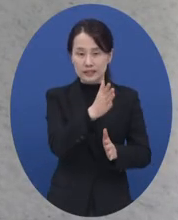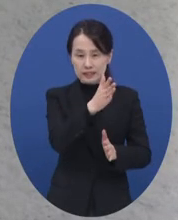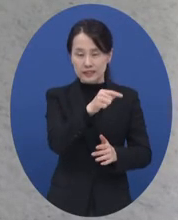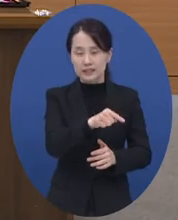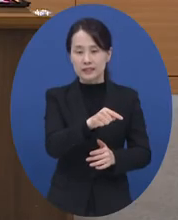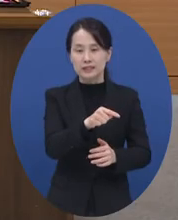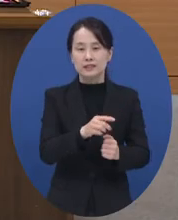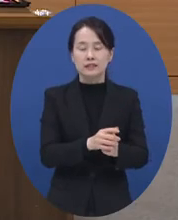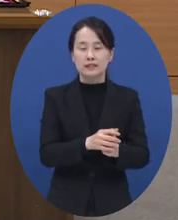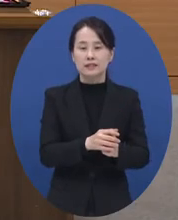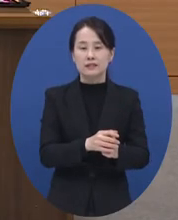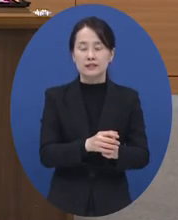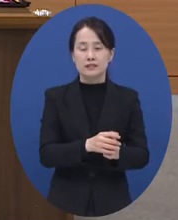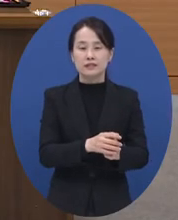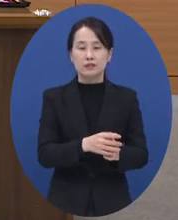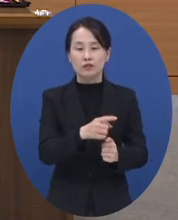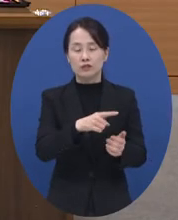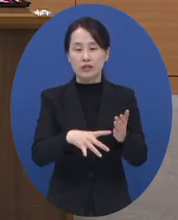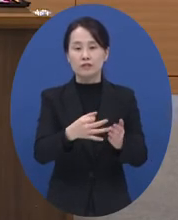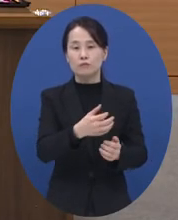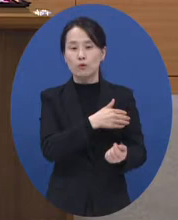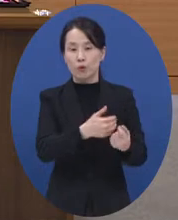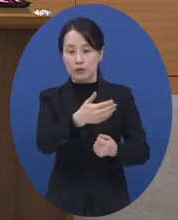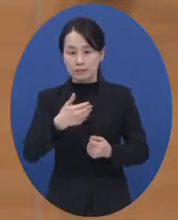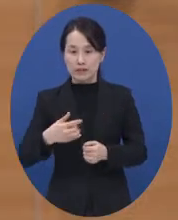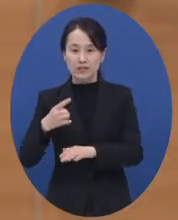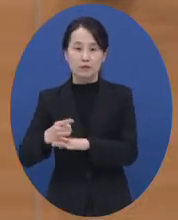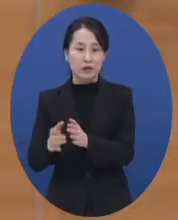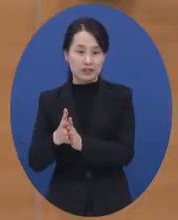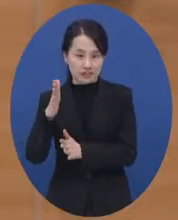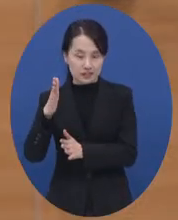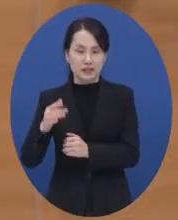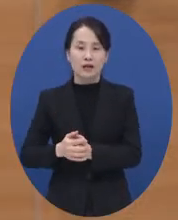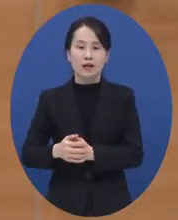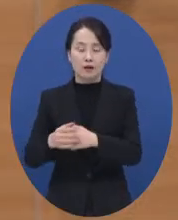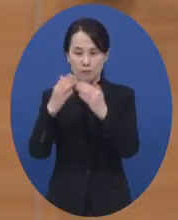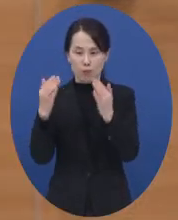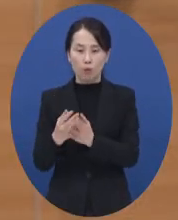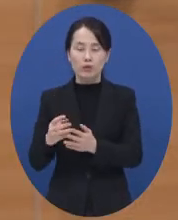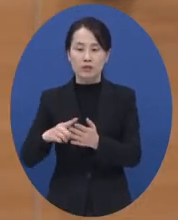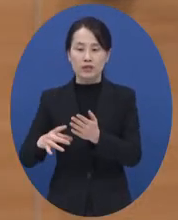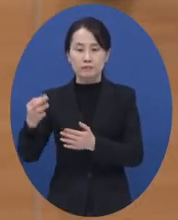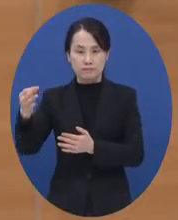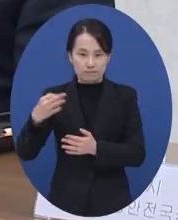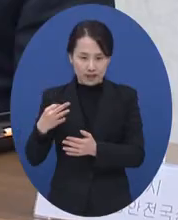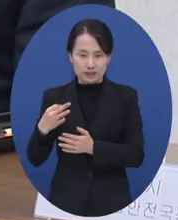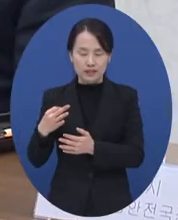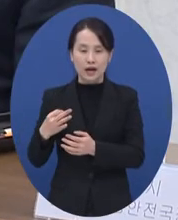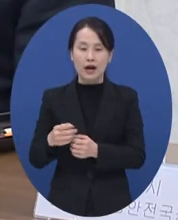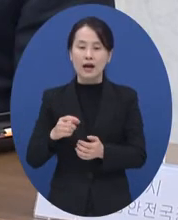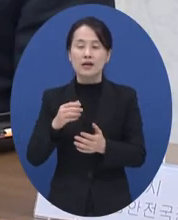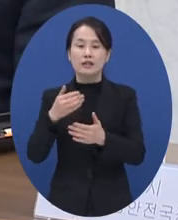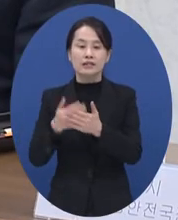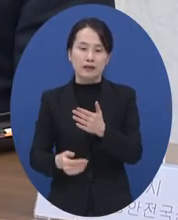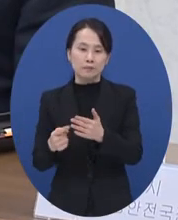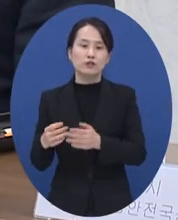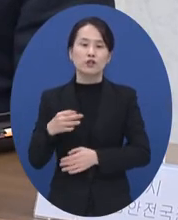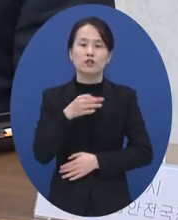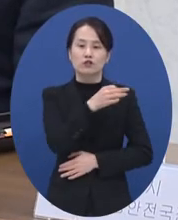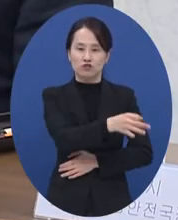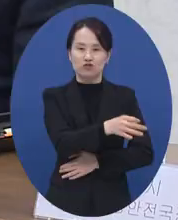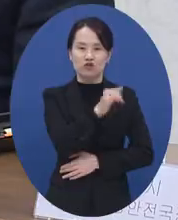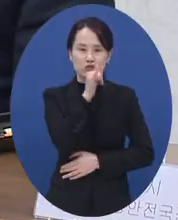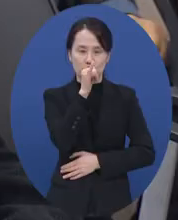및 징수 권한을 위임받은 의왕시가 해당 아파트 지방세를 일괄 부과, 해당 부분을 전달받는 대신